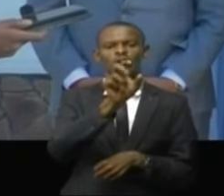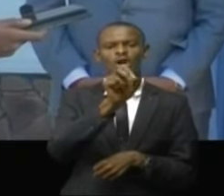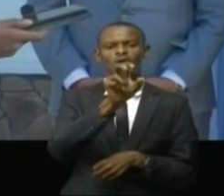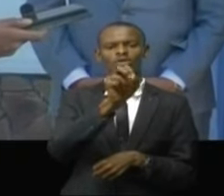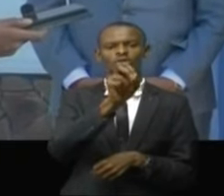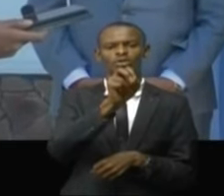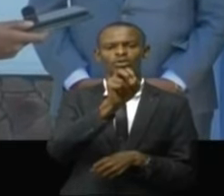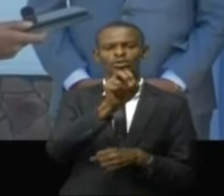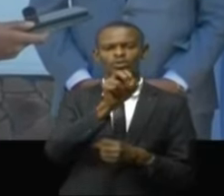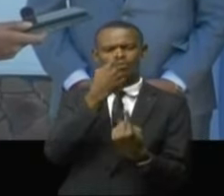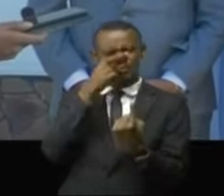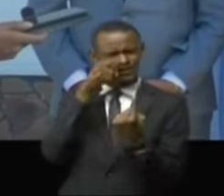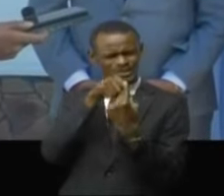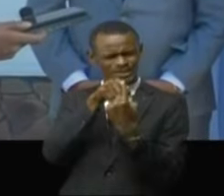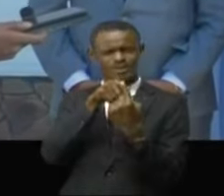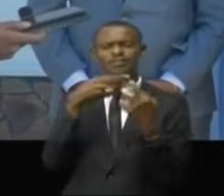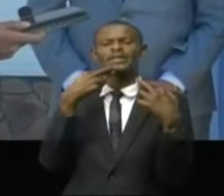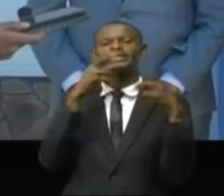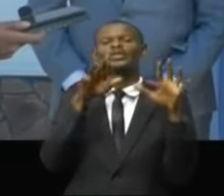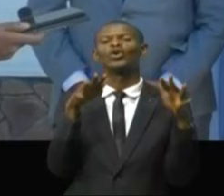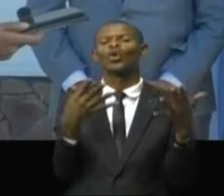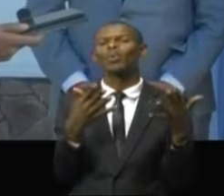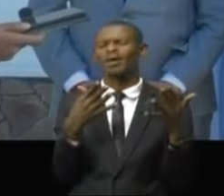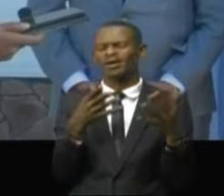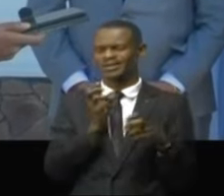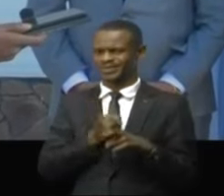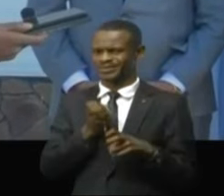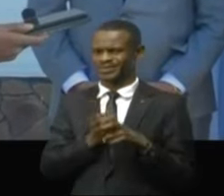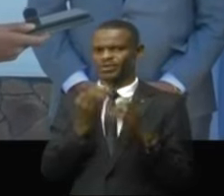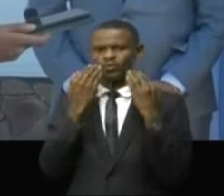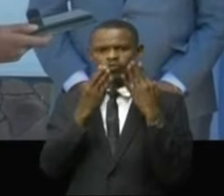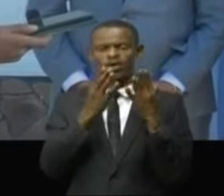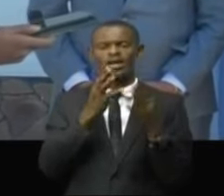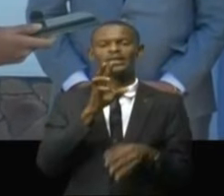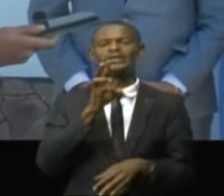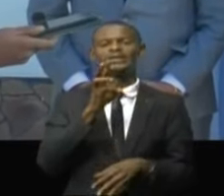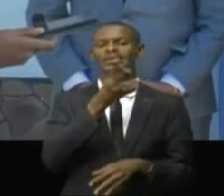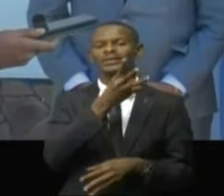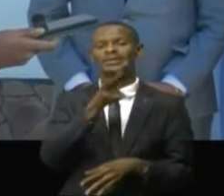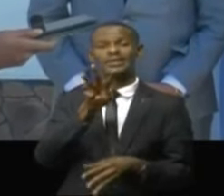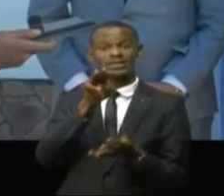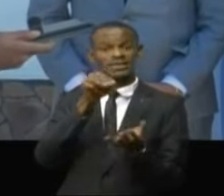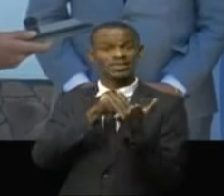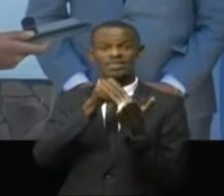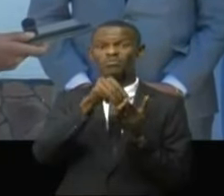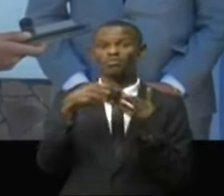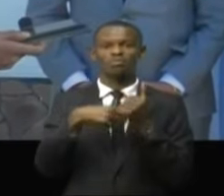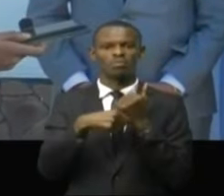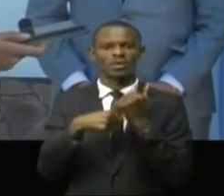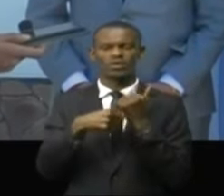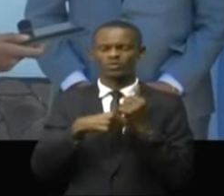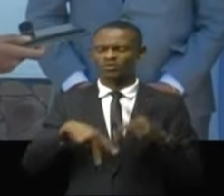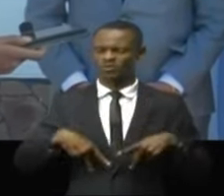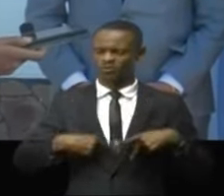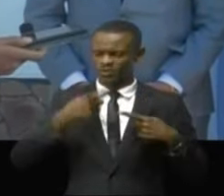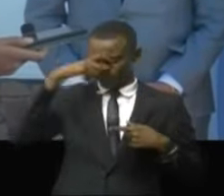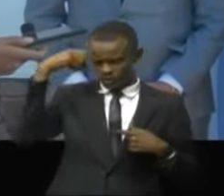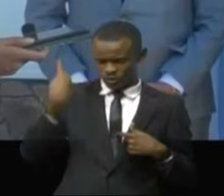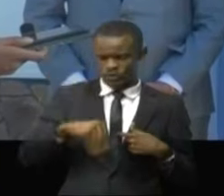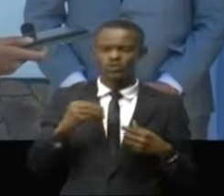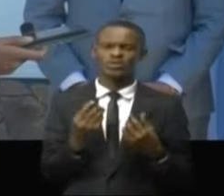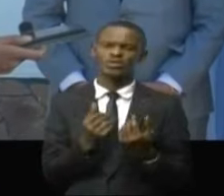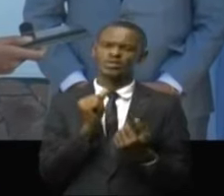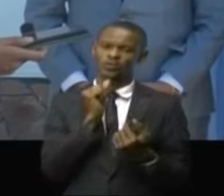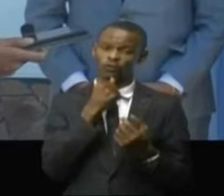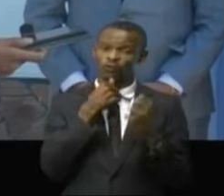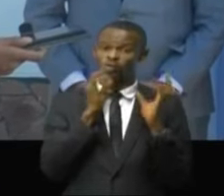y aura à peu près 600 millions de personnes qui vont continuer à vivre dans des conditions d'extrême pauvreté. Cette situation fait